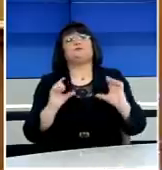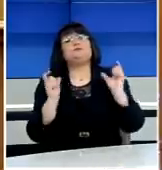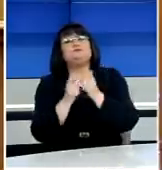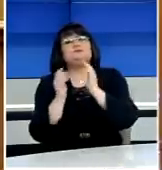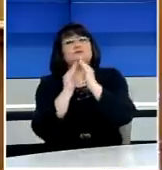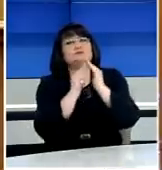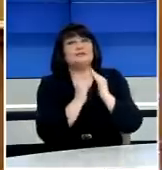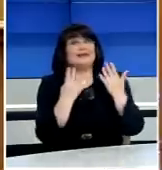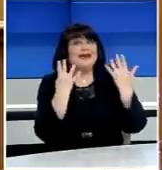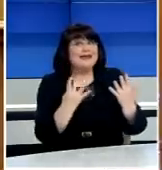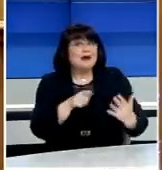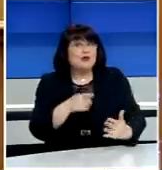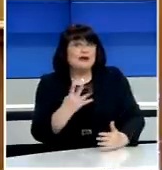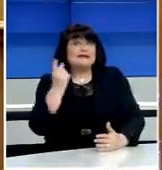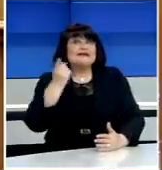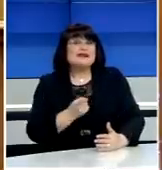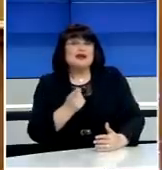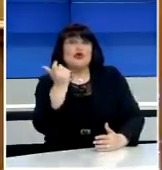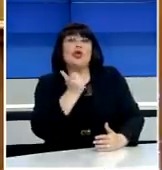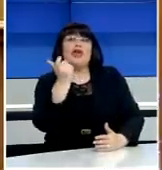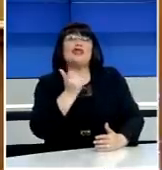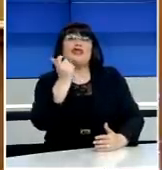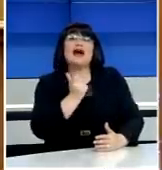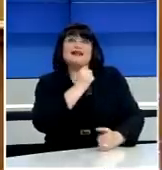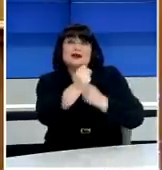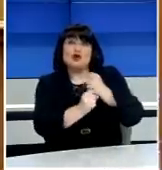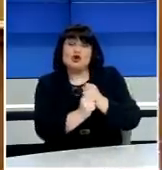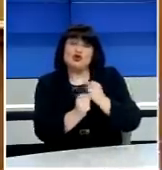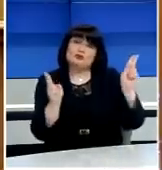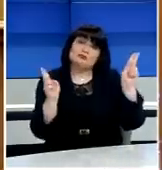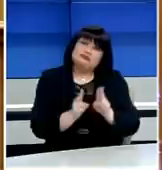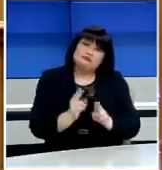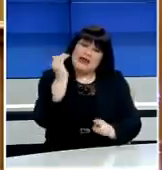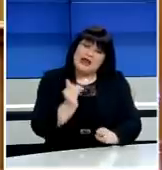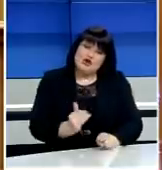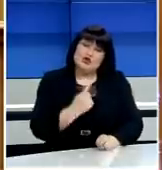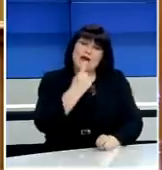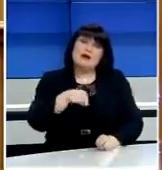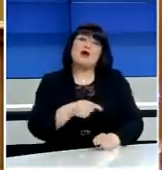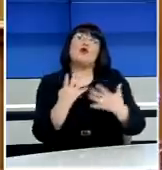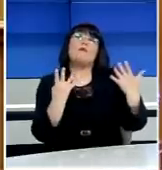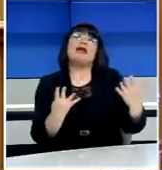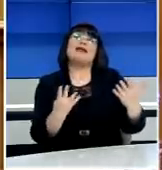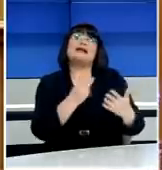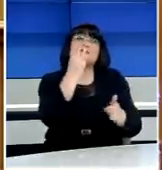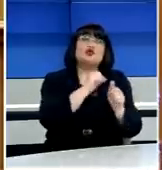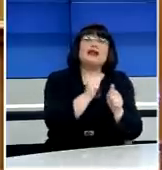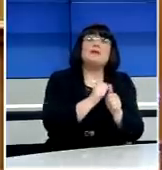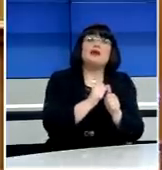επιχειρήσεις, μειώθηκε κατά 9,4% σε ετήσια βάση και κατά 1,9% σε τριμηνιαία